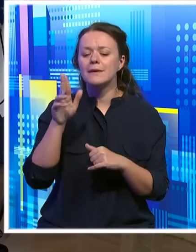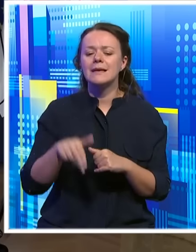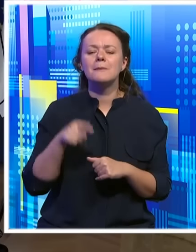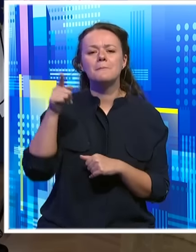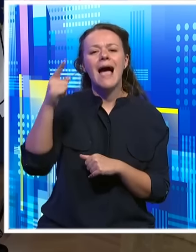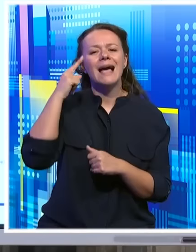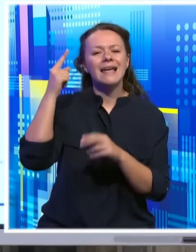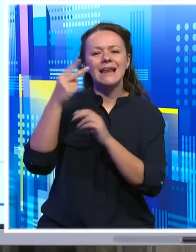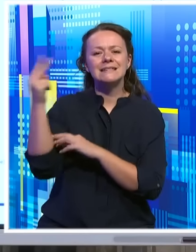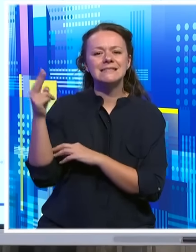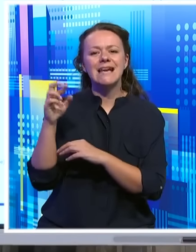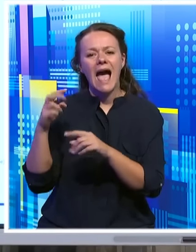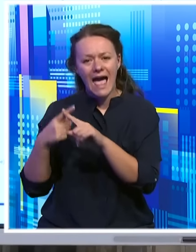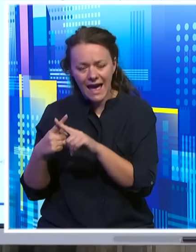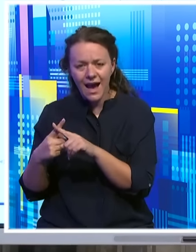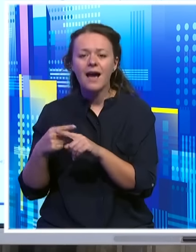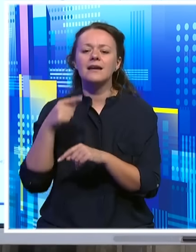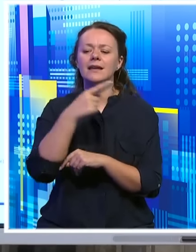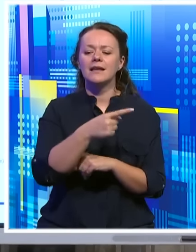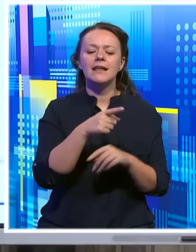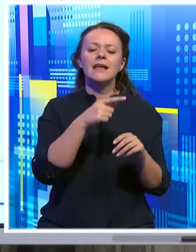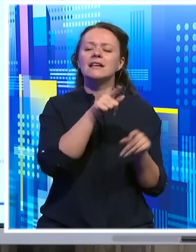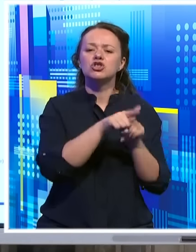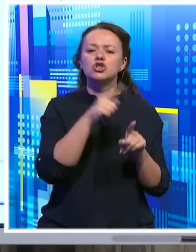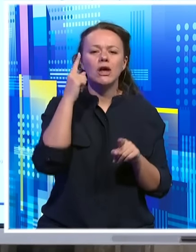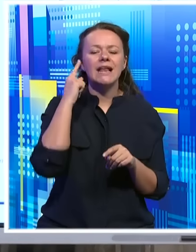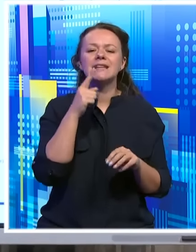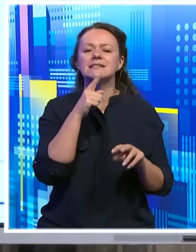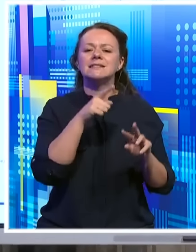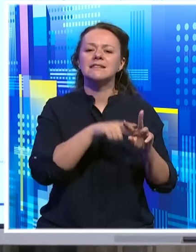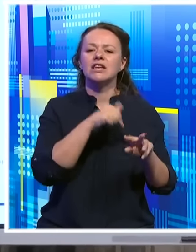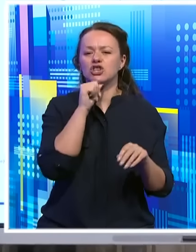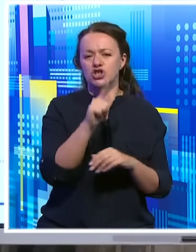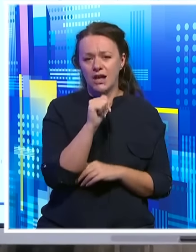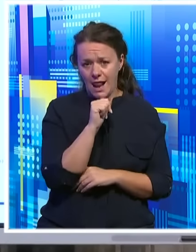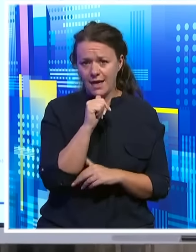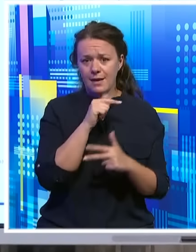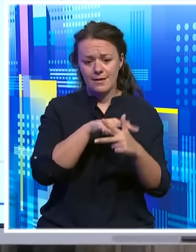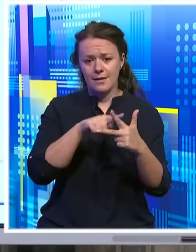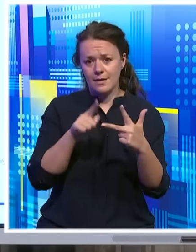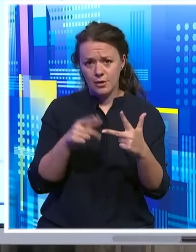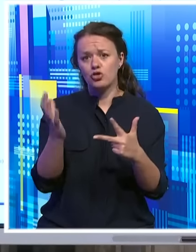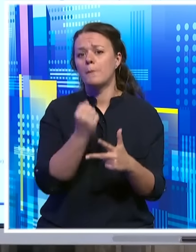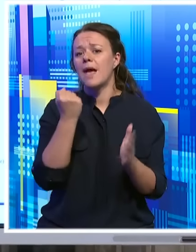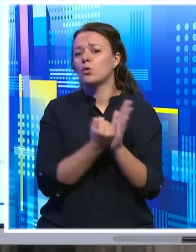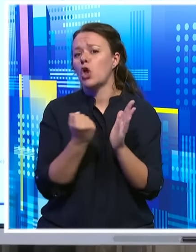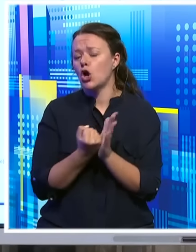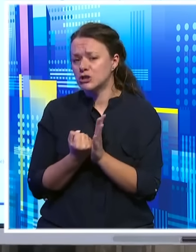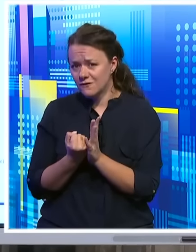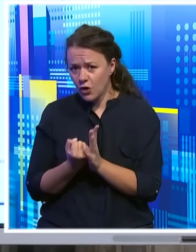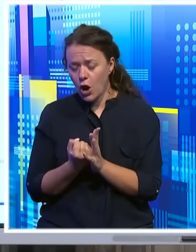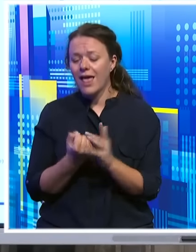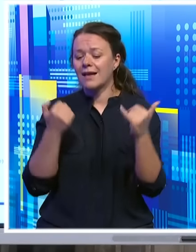Ehang i kineski Geely ili Geely. Sve tri će kompanije dobiti svoje dozvole. Mi pregovaramo takođe i